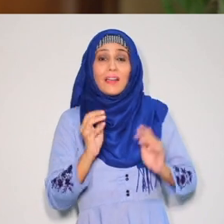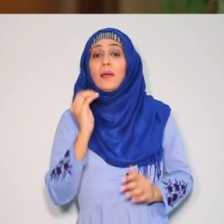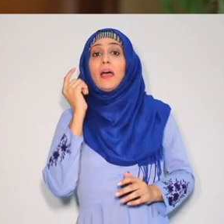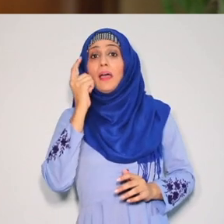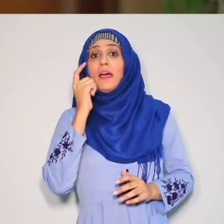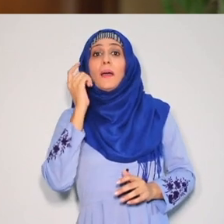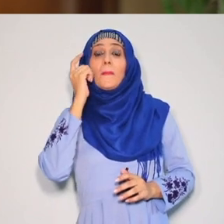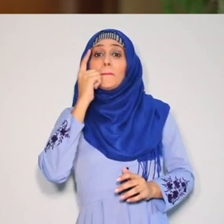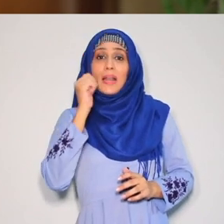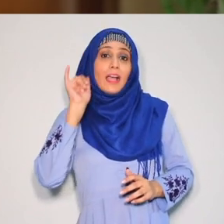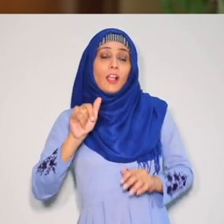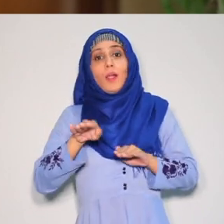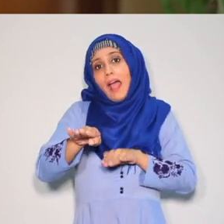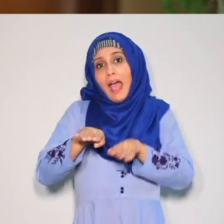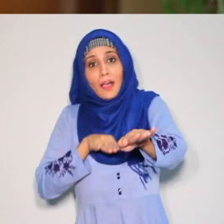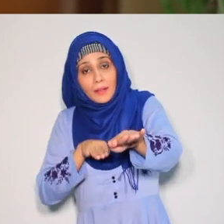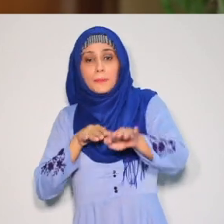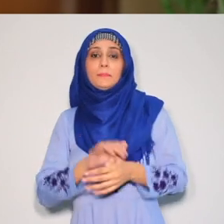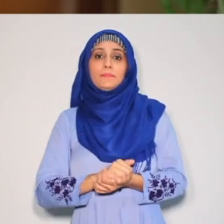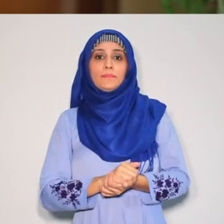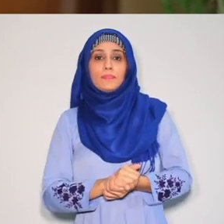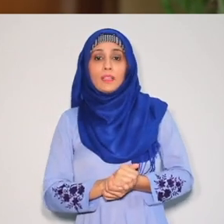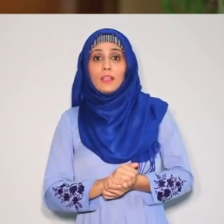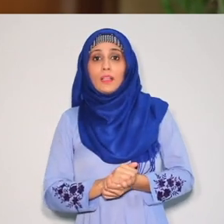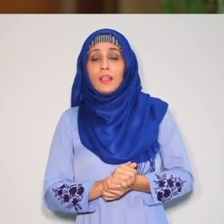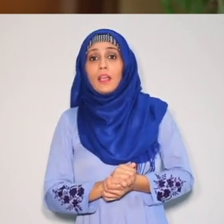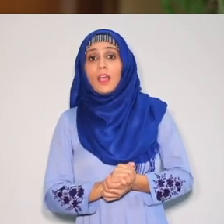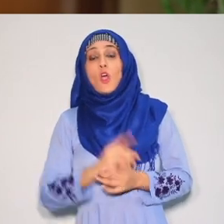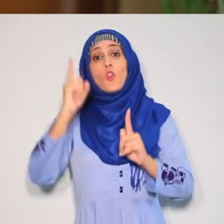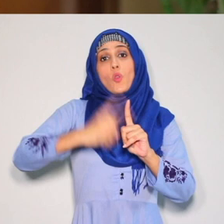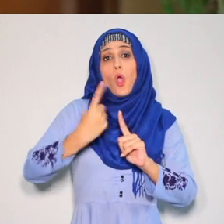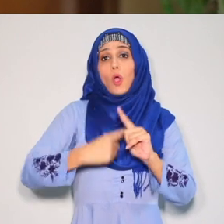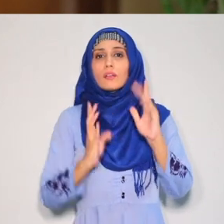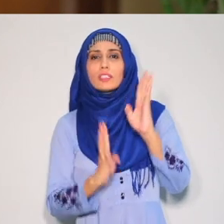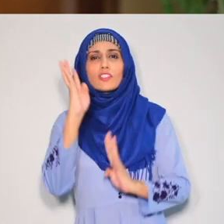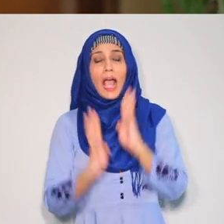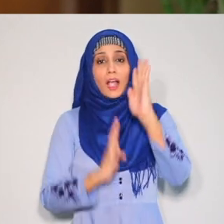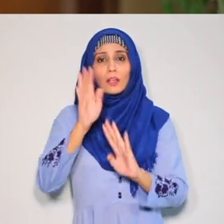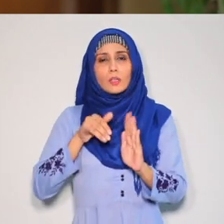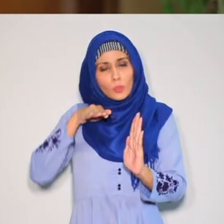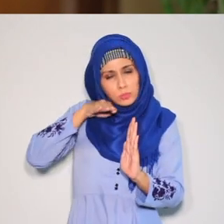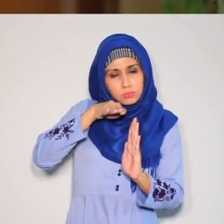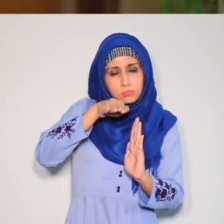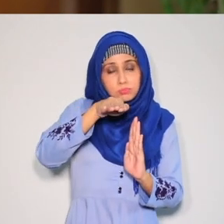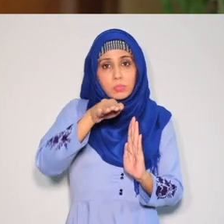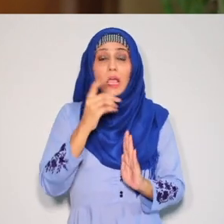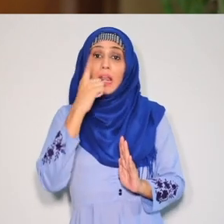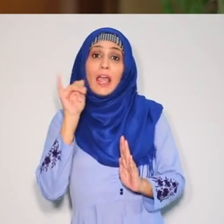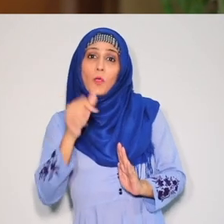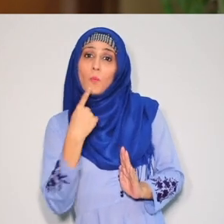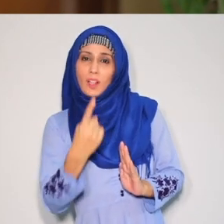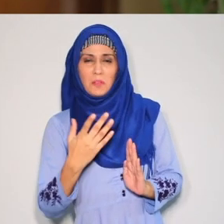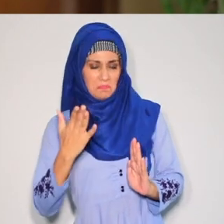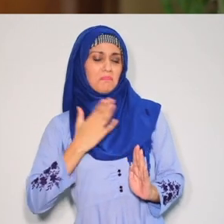हंसते हुए टुक टुक आगे निकल गया। छांगा मांगा के जंगलात पर से गुजरते हुए अचानक टुक टुक की आवाज